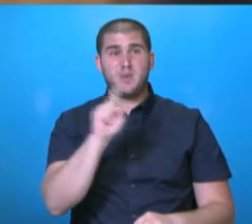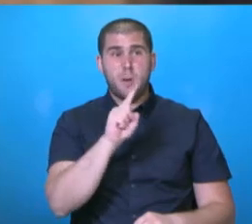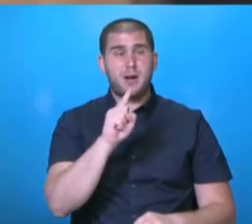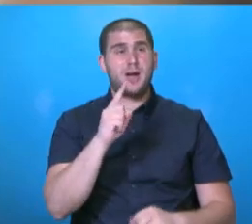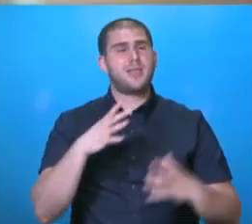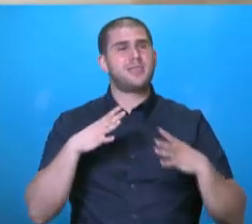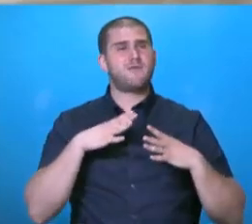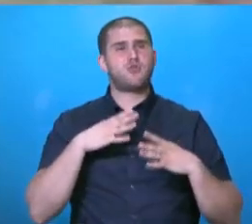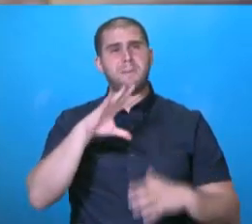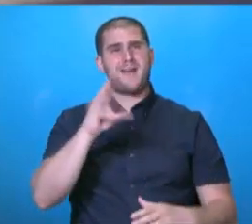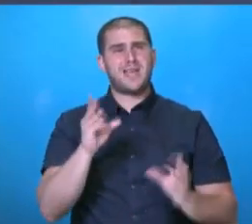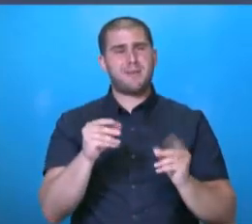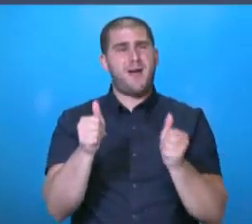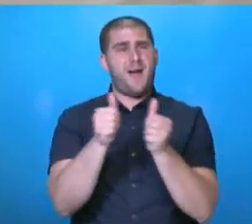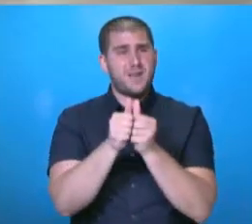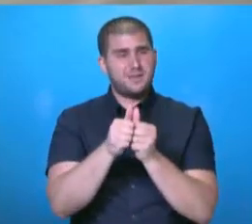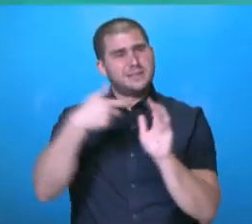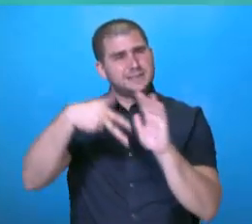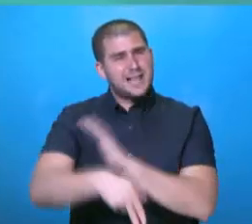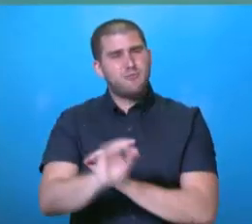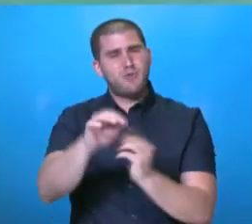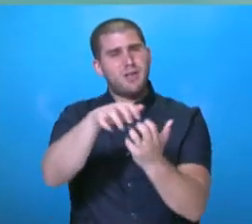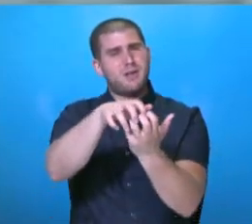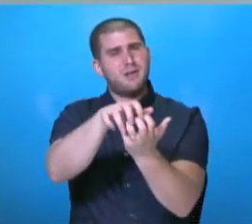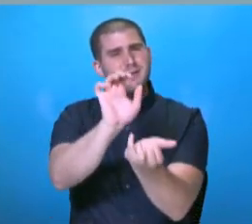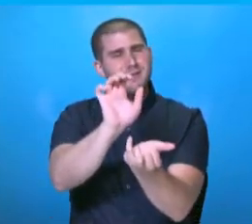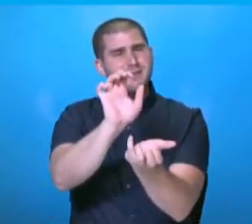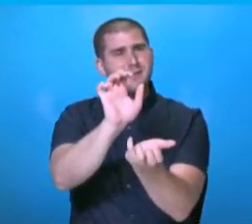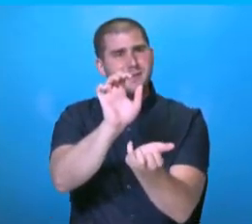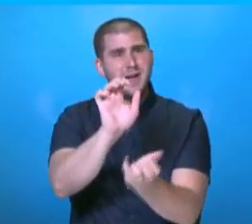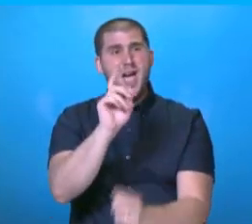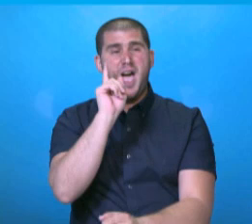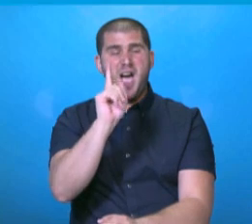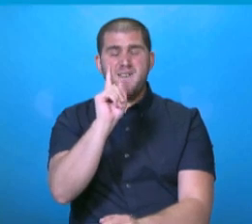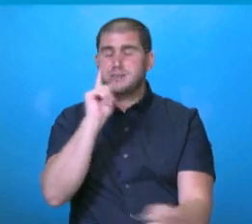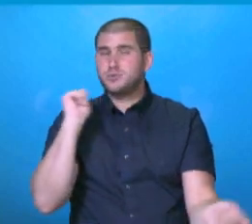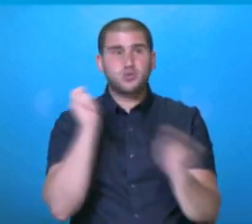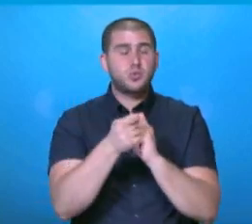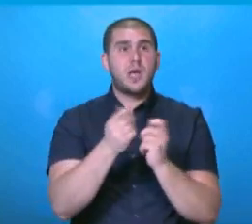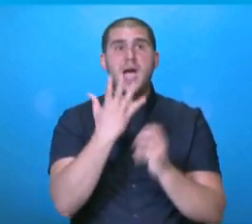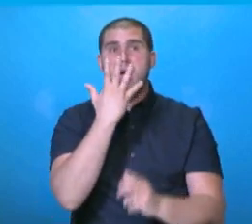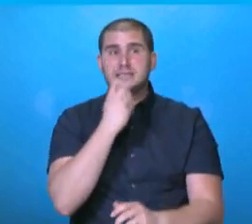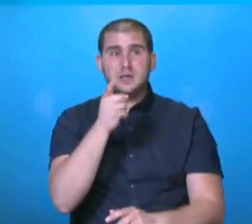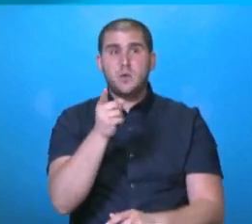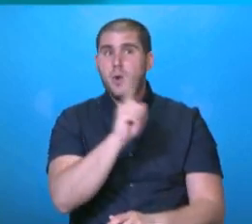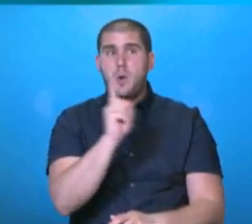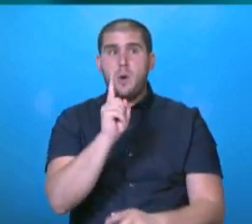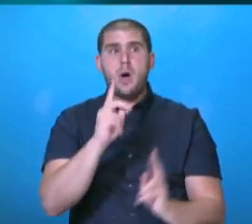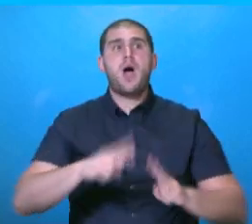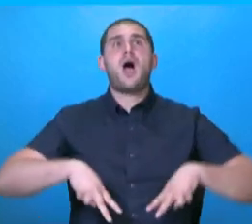in Africa with his girlfriend when he took a dive to pop the question. But in a cruel twist of fate, he